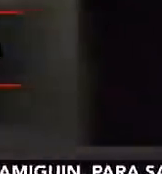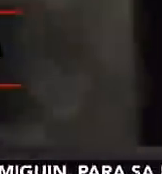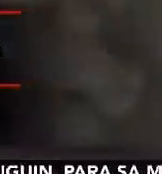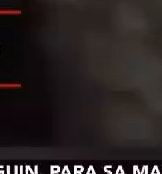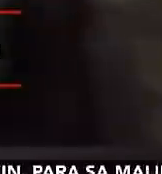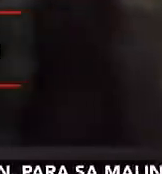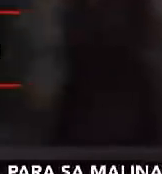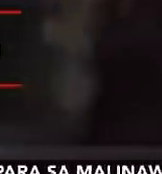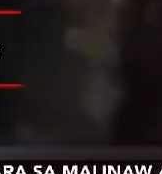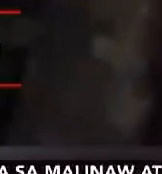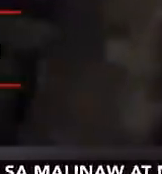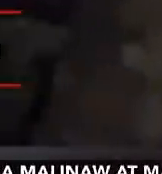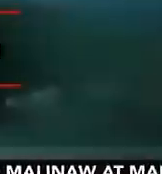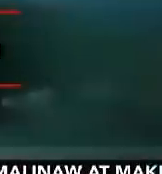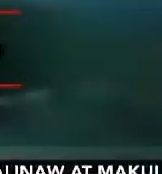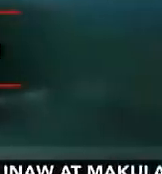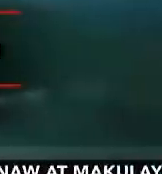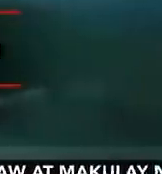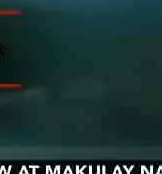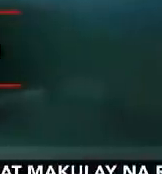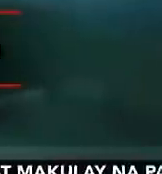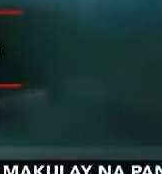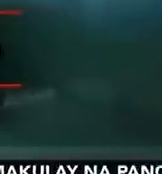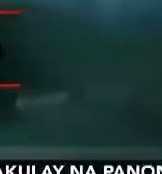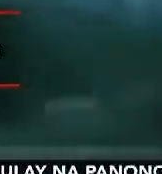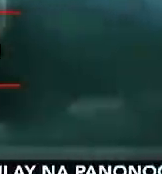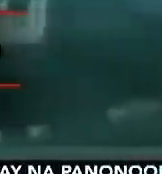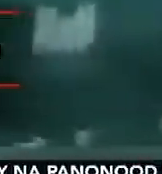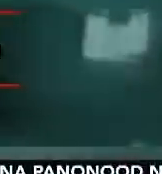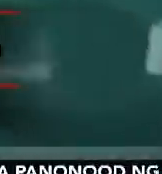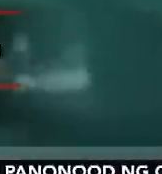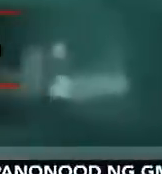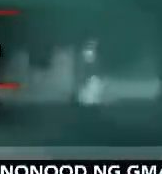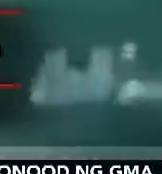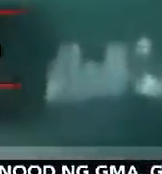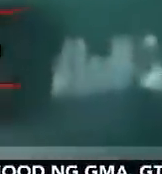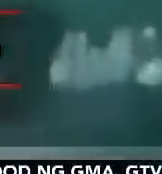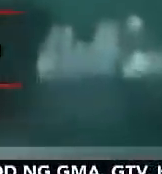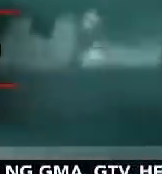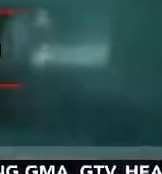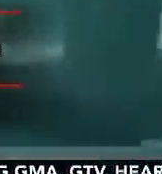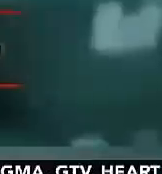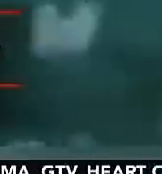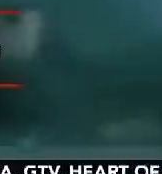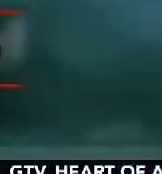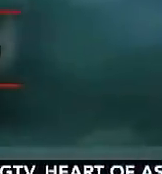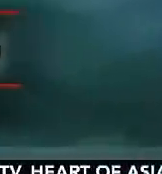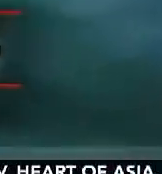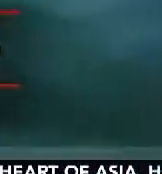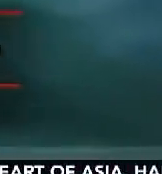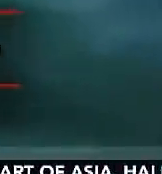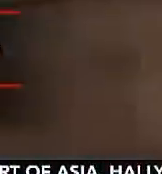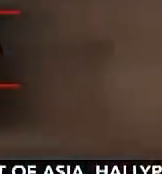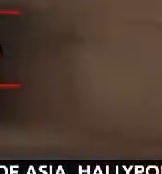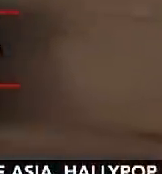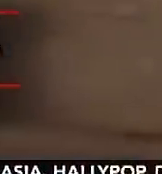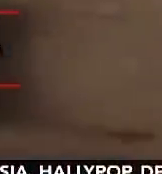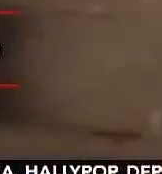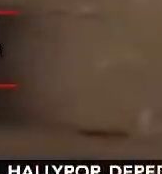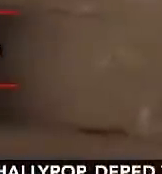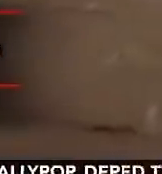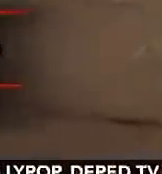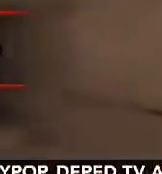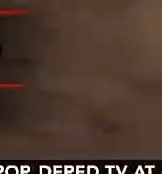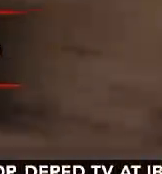mga naghihintay ng swab, na-expose na sa kanila. So pag patuloy silang pinapapasok, lahat